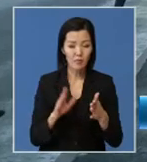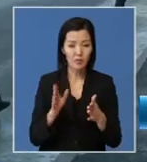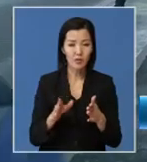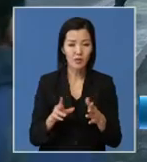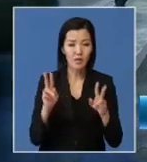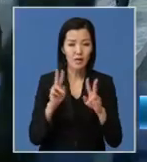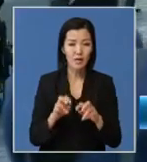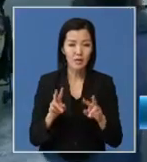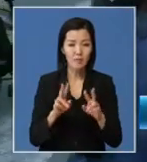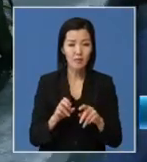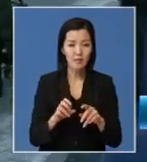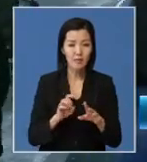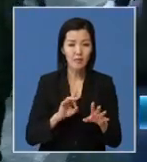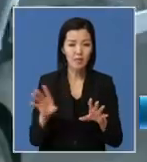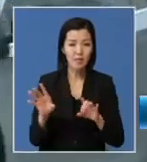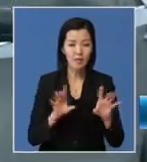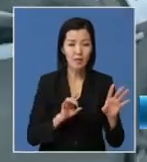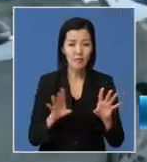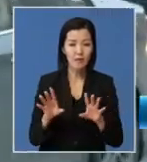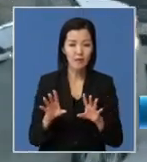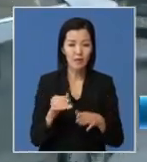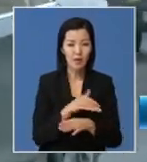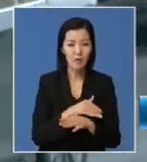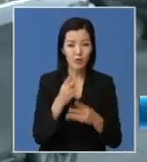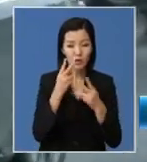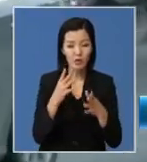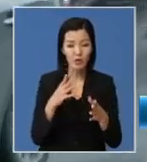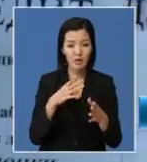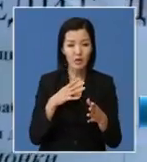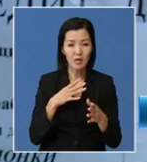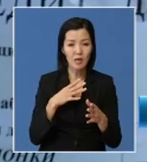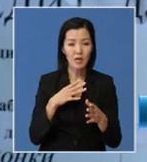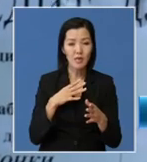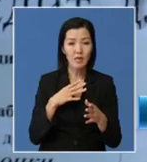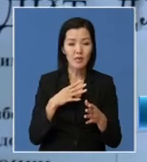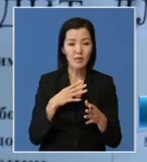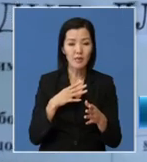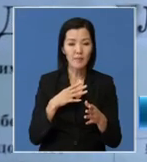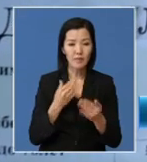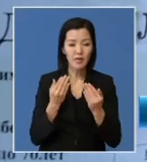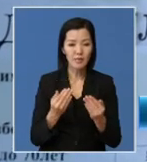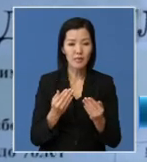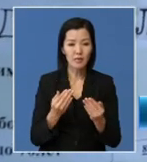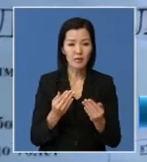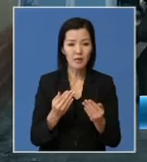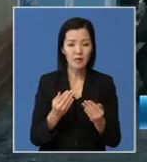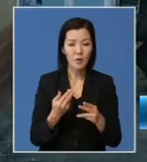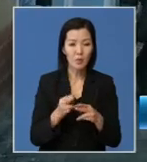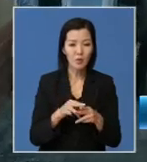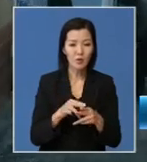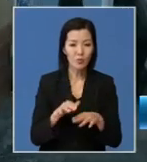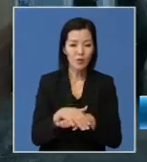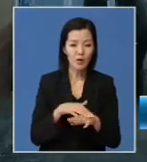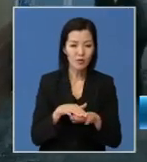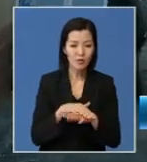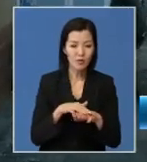Рейд барысында жөнсіз жарнама орнын қала көшелерінен де байқадық. Гауһарана бойындағы көрнекі құралдардың қазіргі көрінісі осы. Көпшілік жүретін